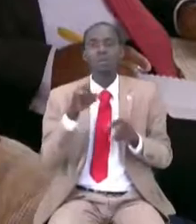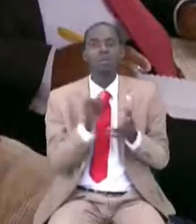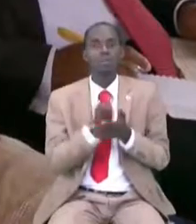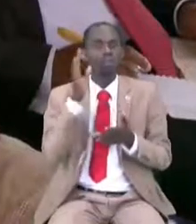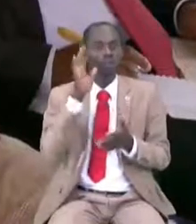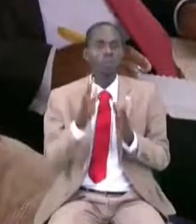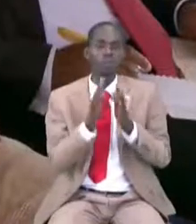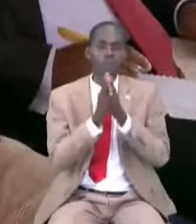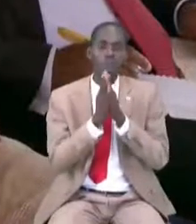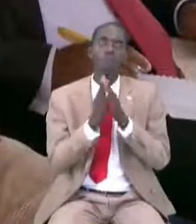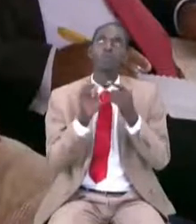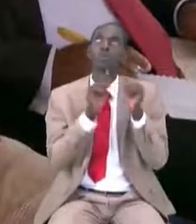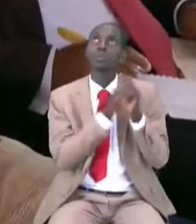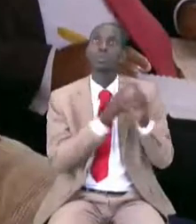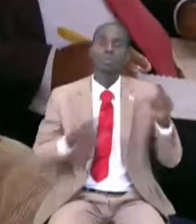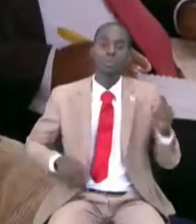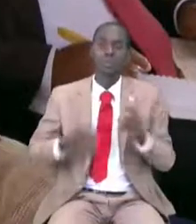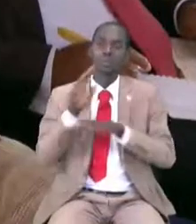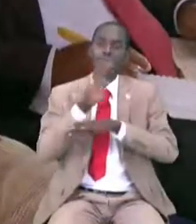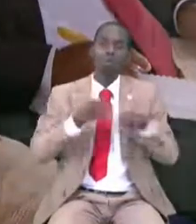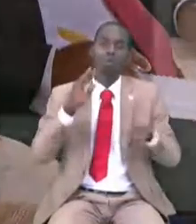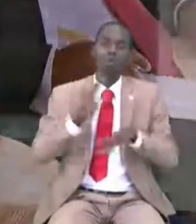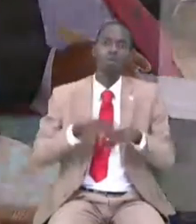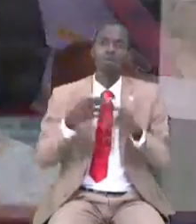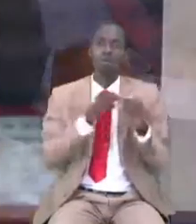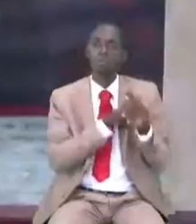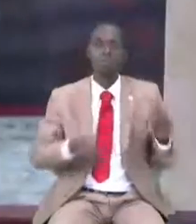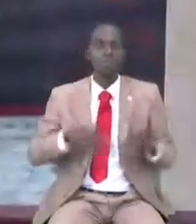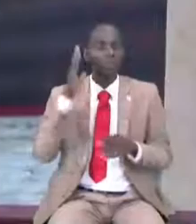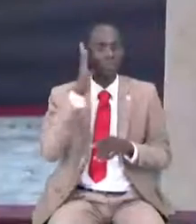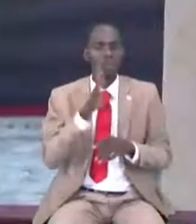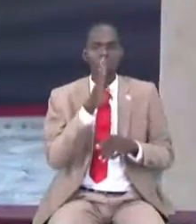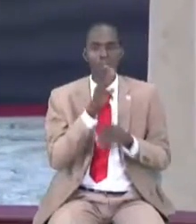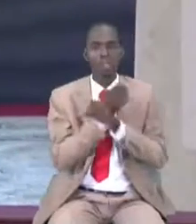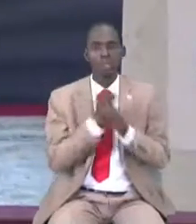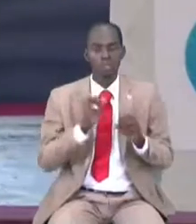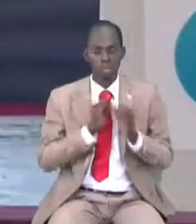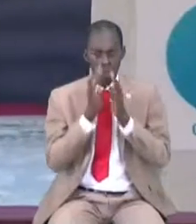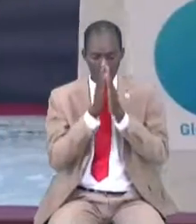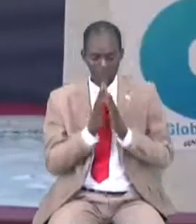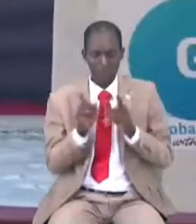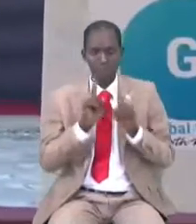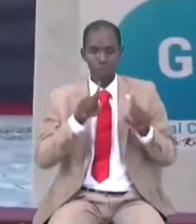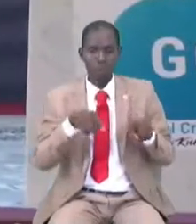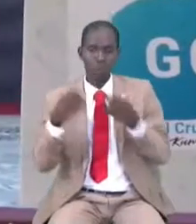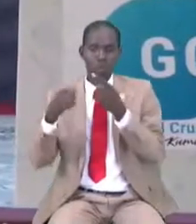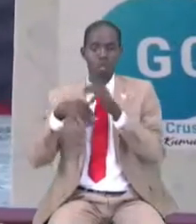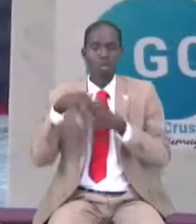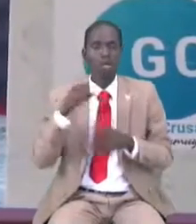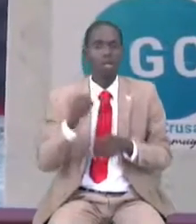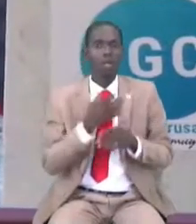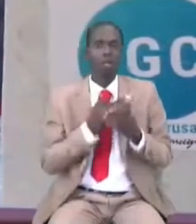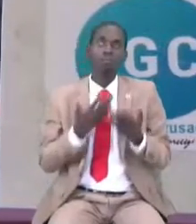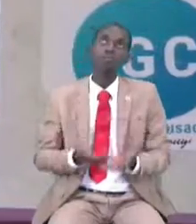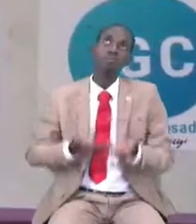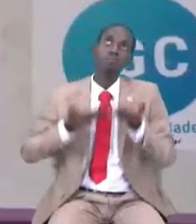prie, comment vous avancez pour présenter le clair message de la repentance, du pardon, de la